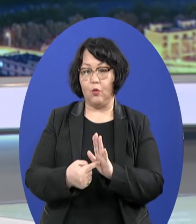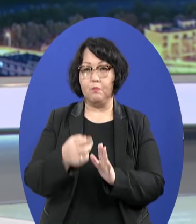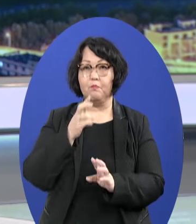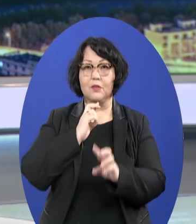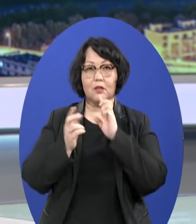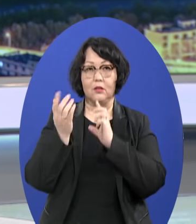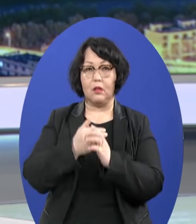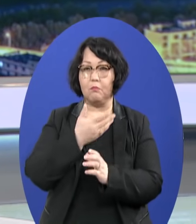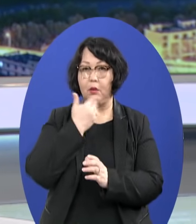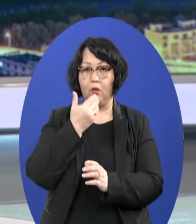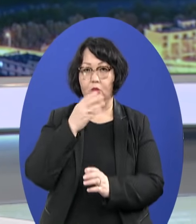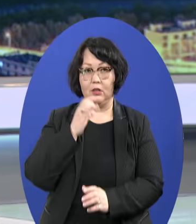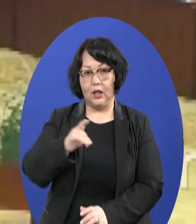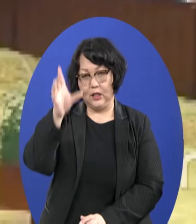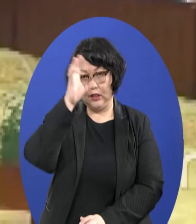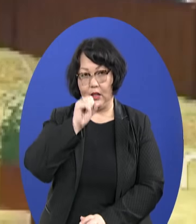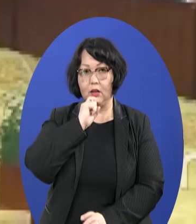тайлбарлажээ.